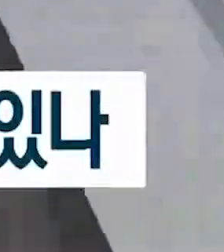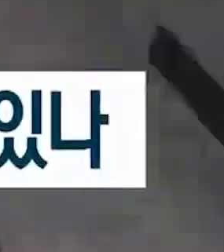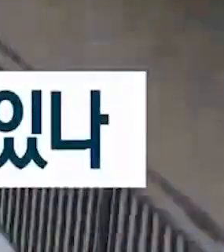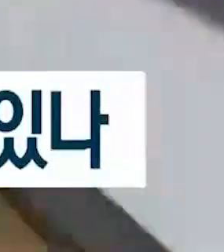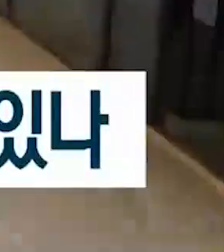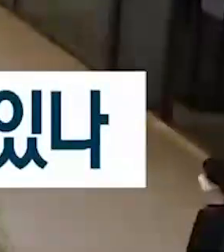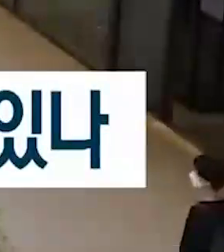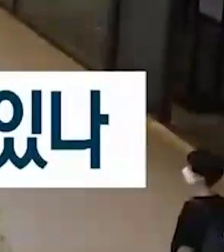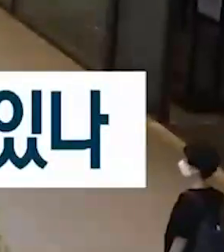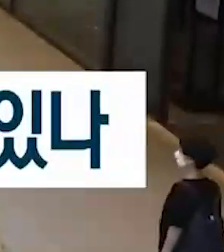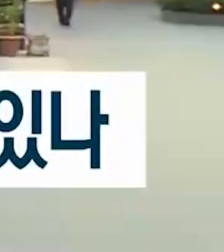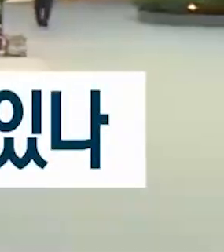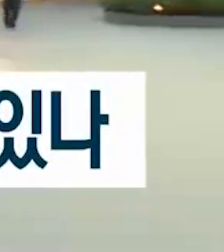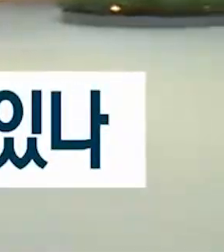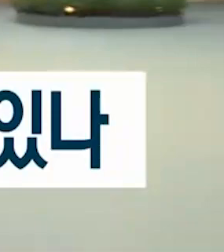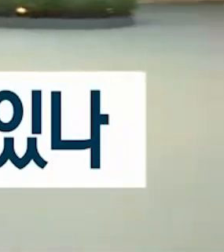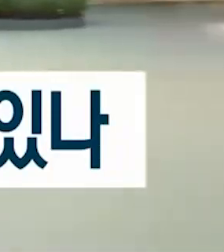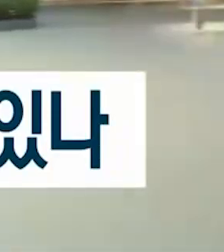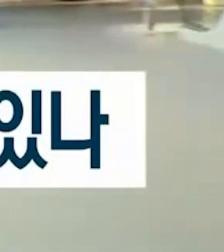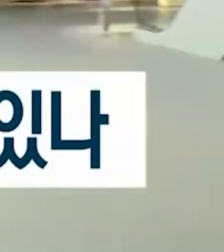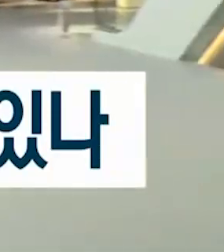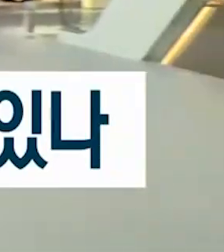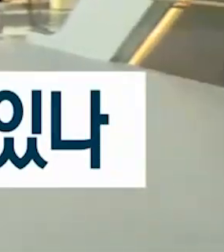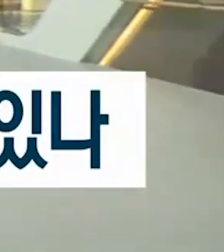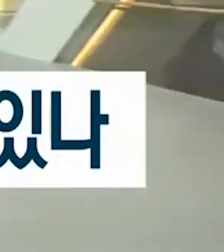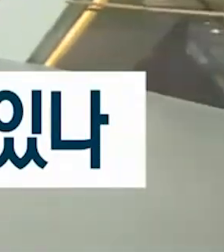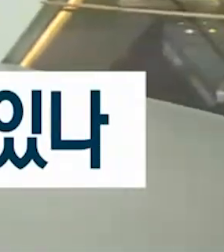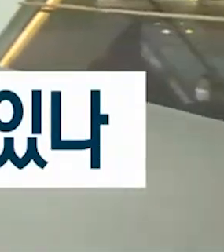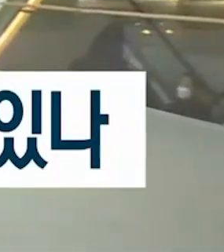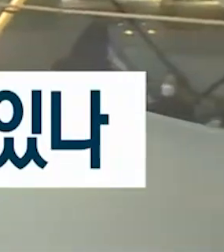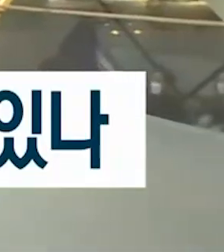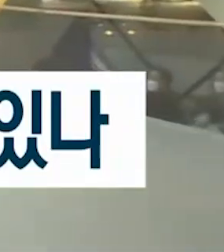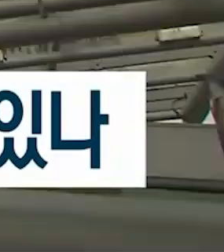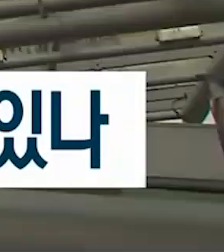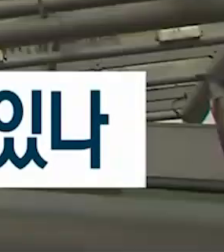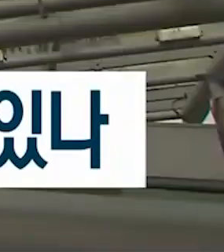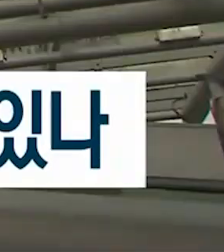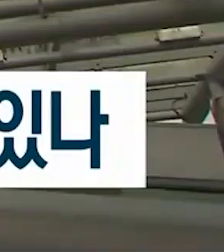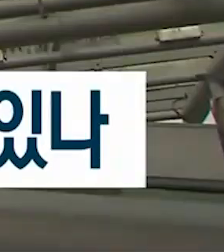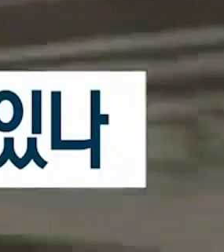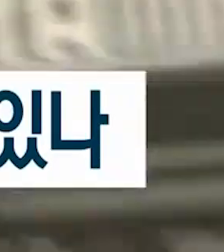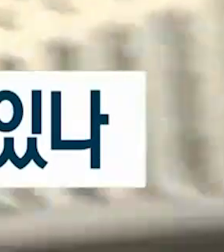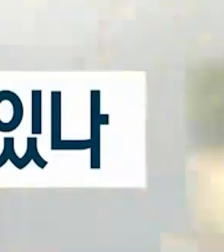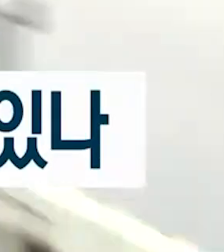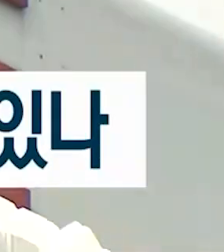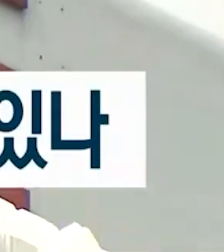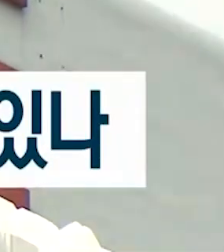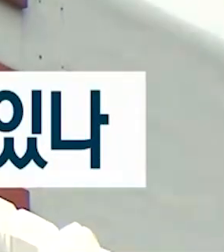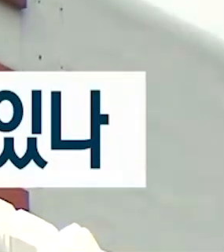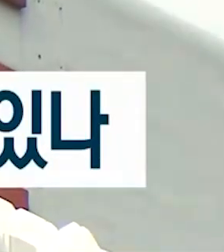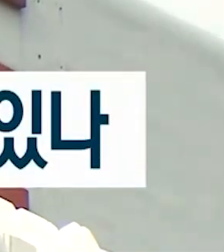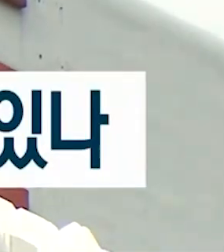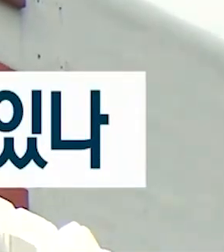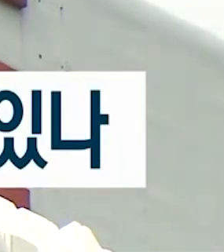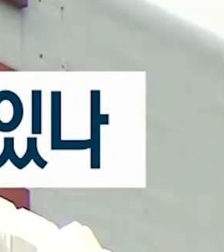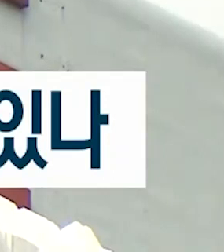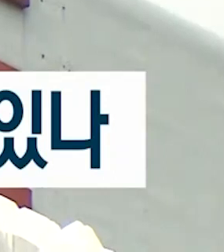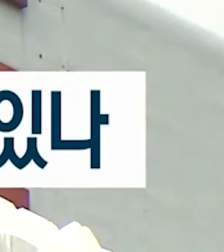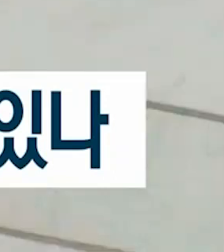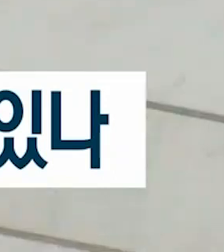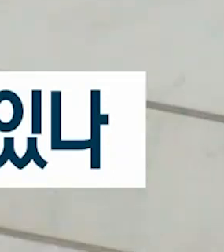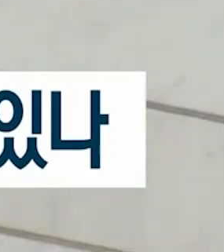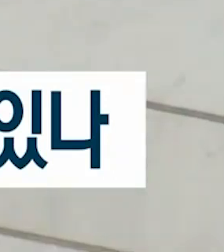접수가 시작되면서 제안 1호 기업에 관심이 쏠리는 가운데 공식 발표회를 가지고 개발 참여 의사를 밝힌 신세계와 현대와는